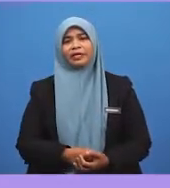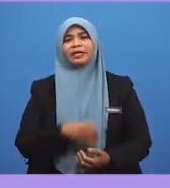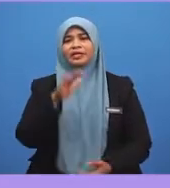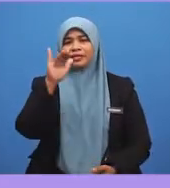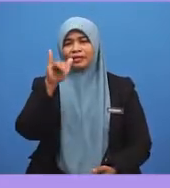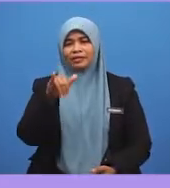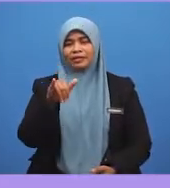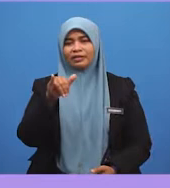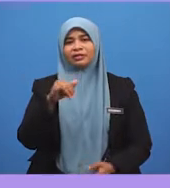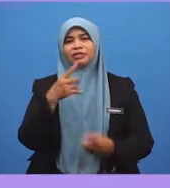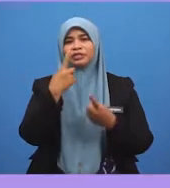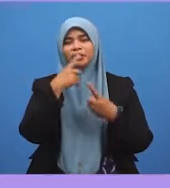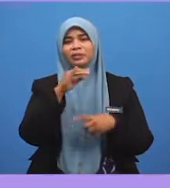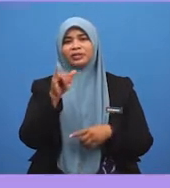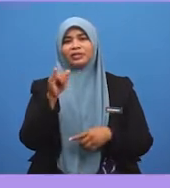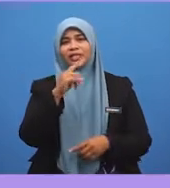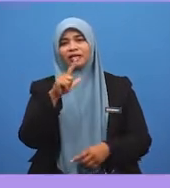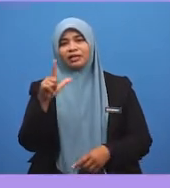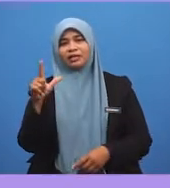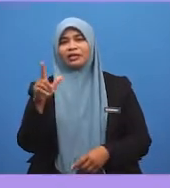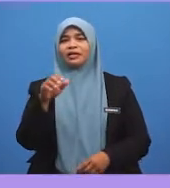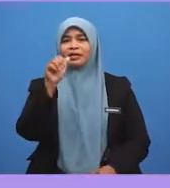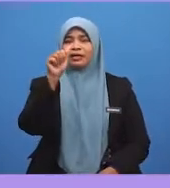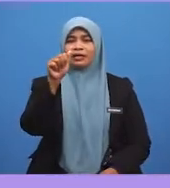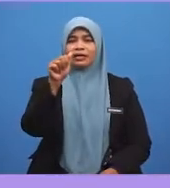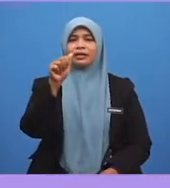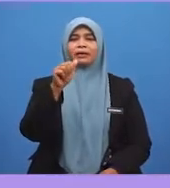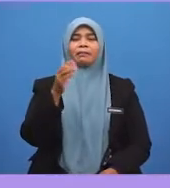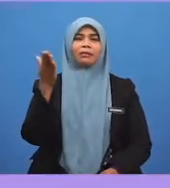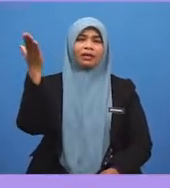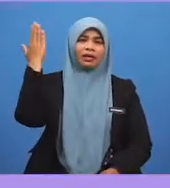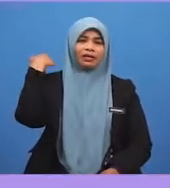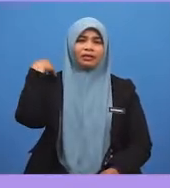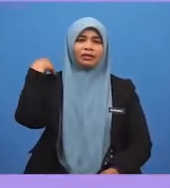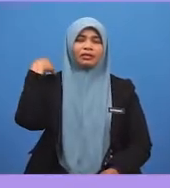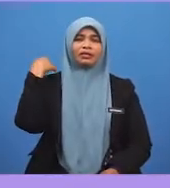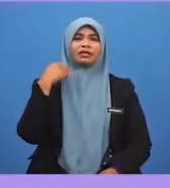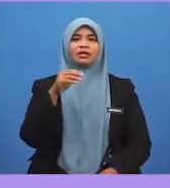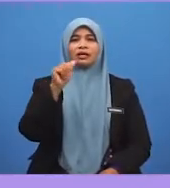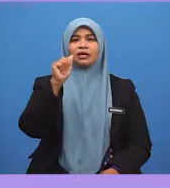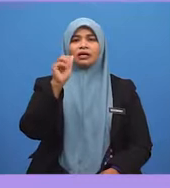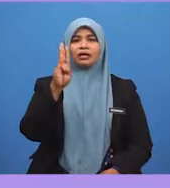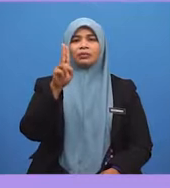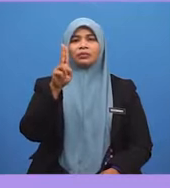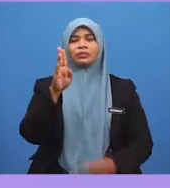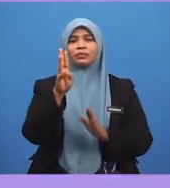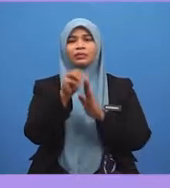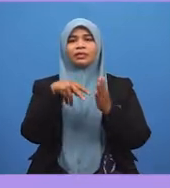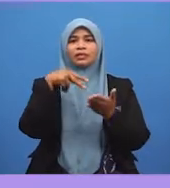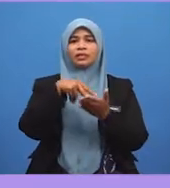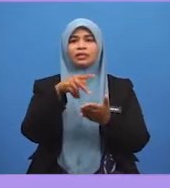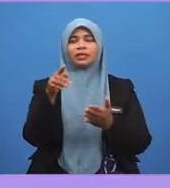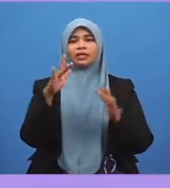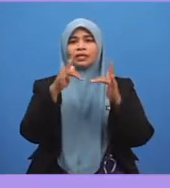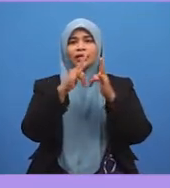Ya, jawapannya ialah A belakang. Abu mendirikan